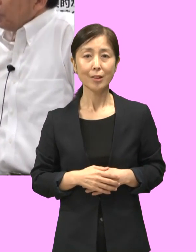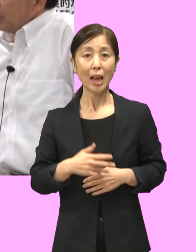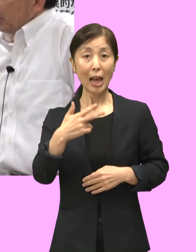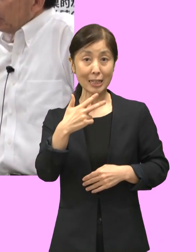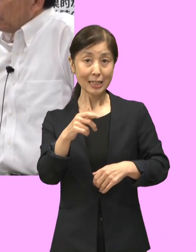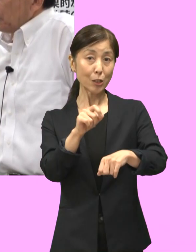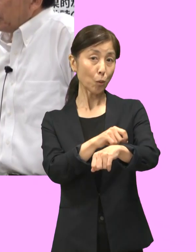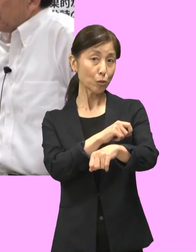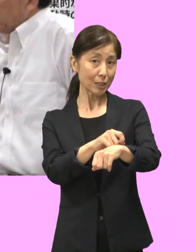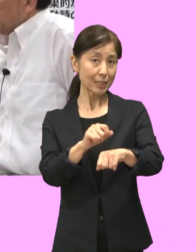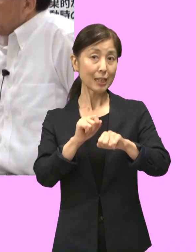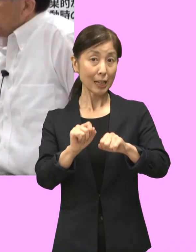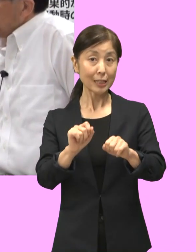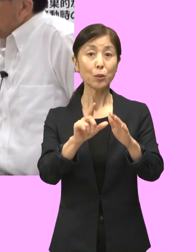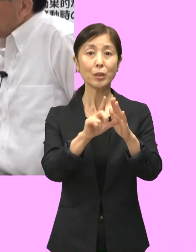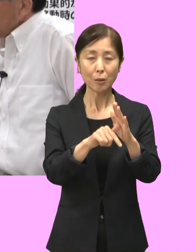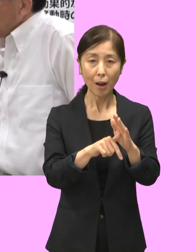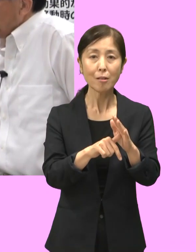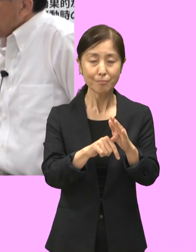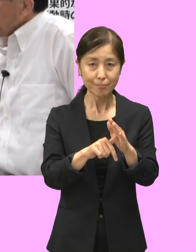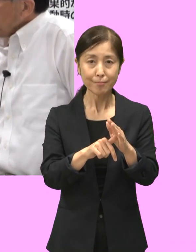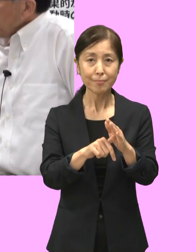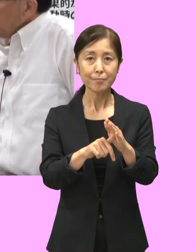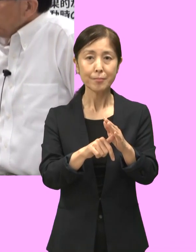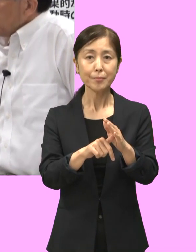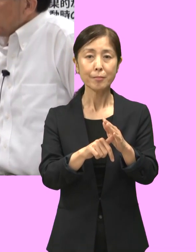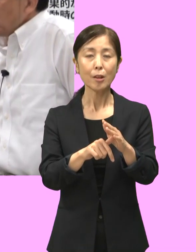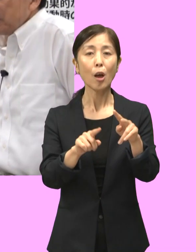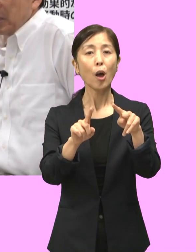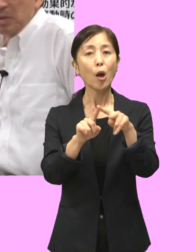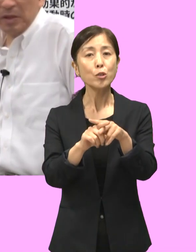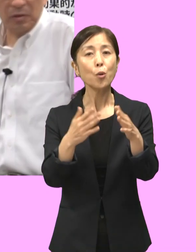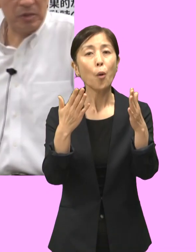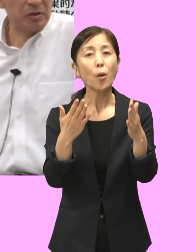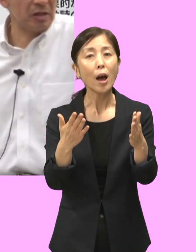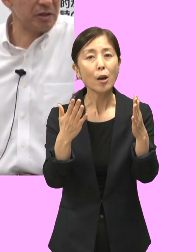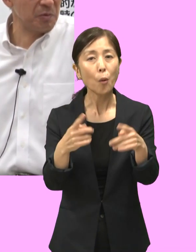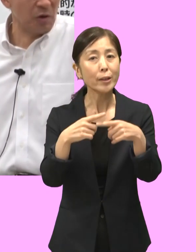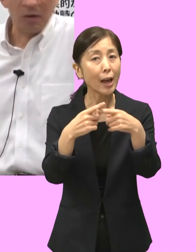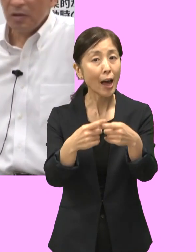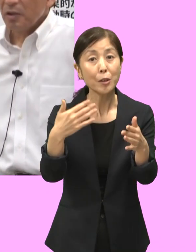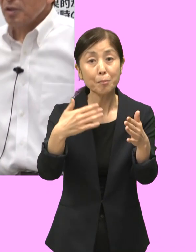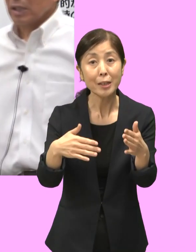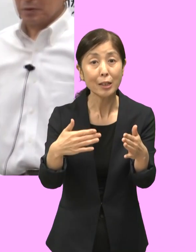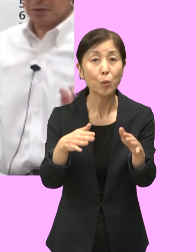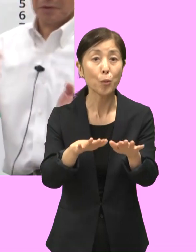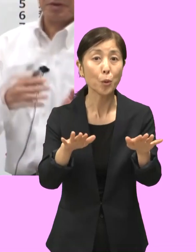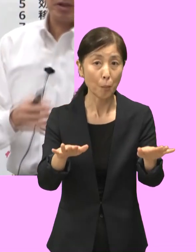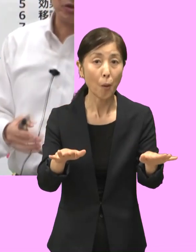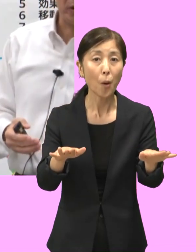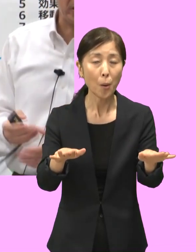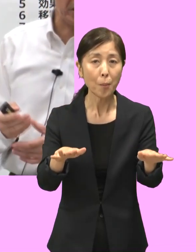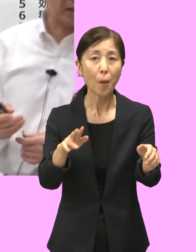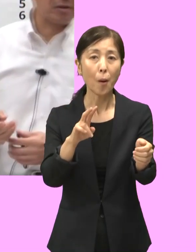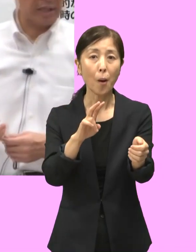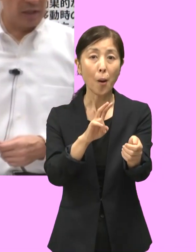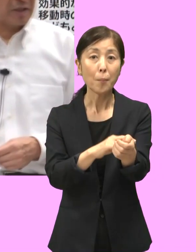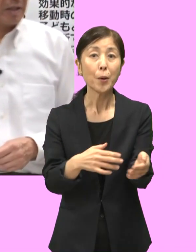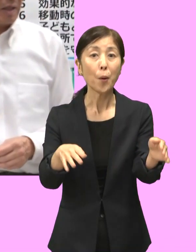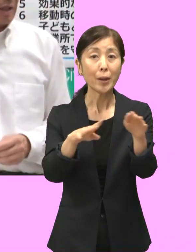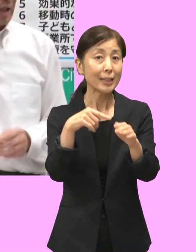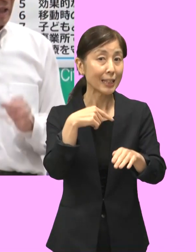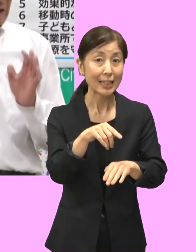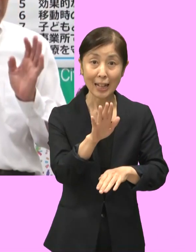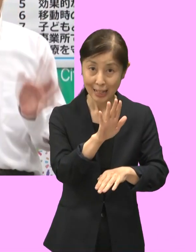市独自でやってた時はですね、当初小学生未満の未就学児も医療機関に行かずに